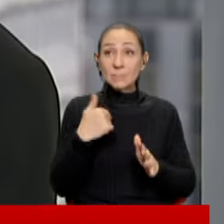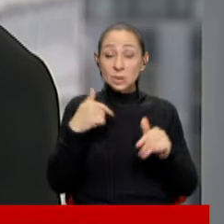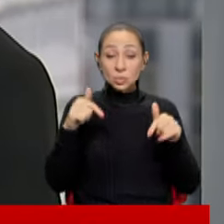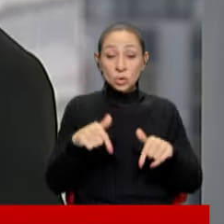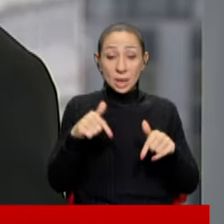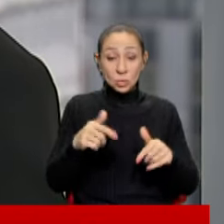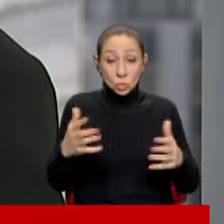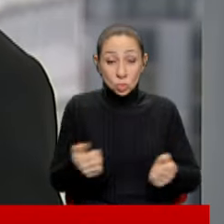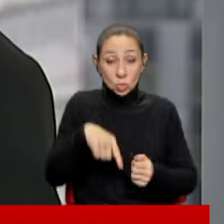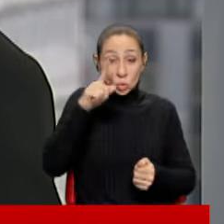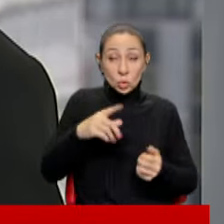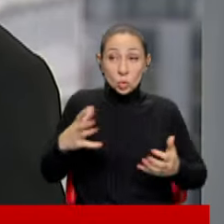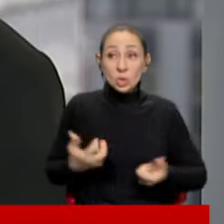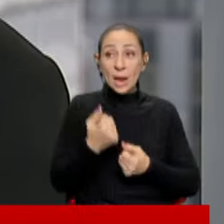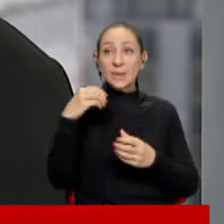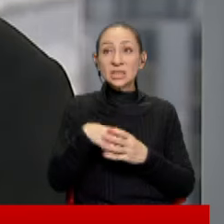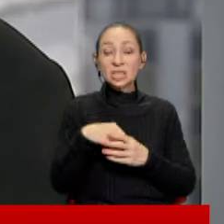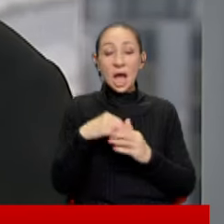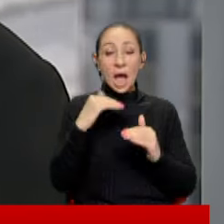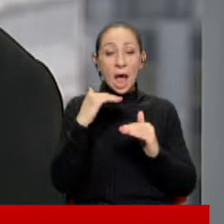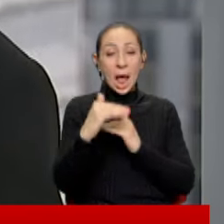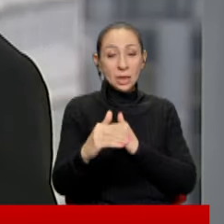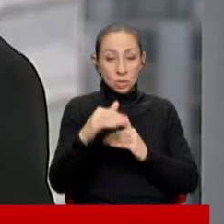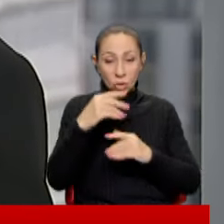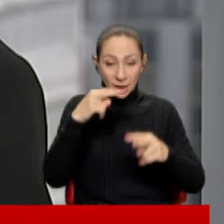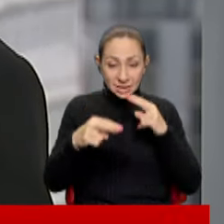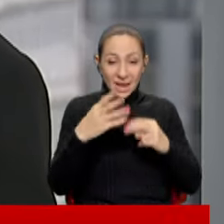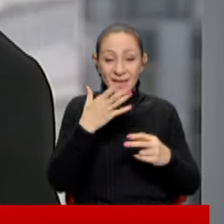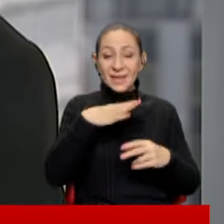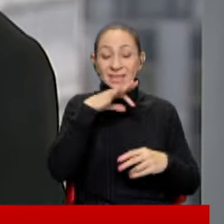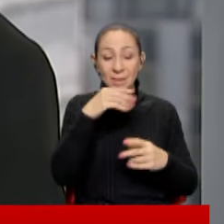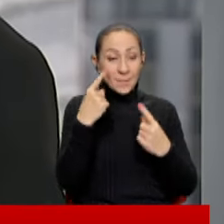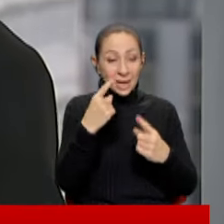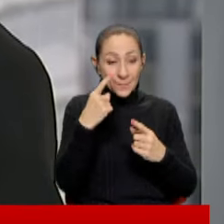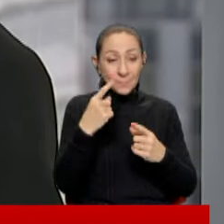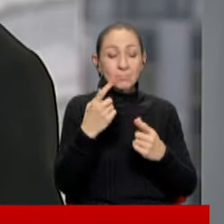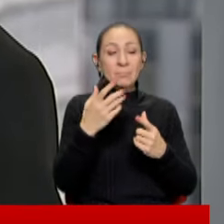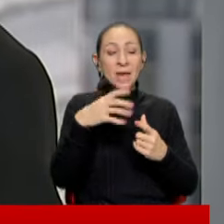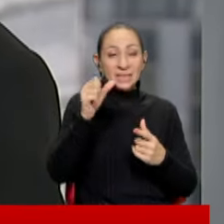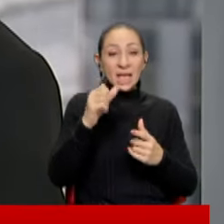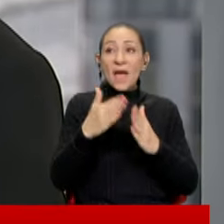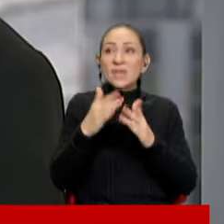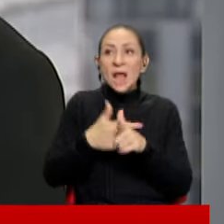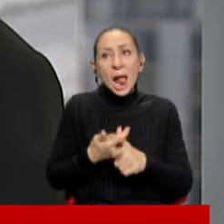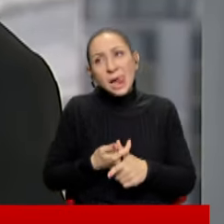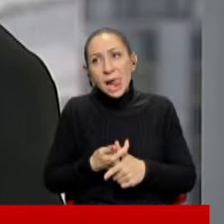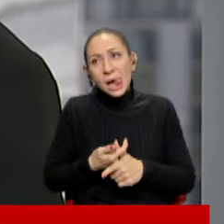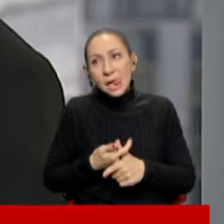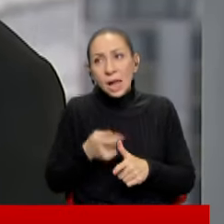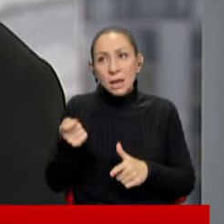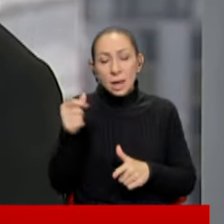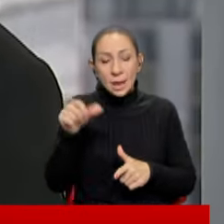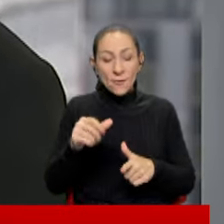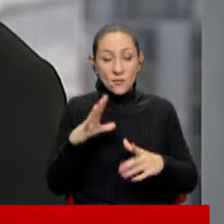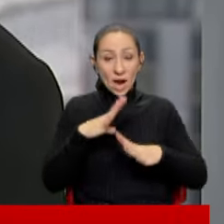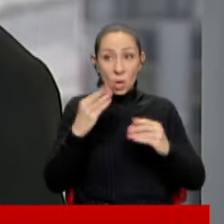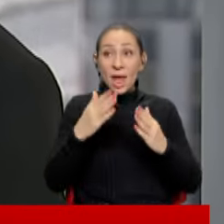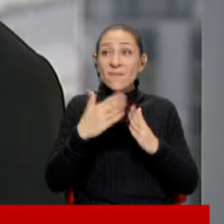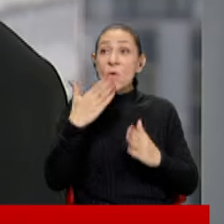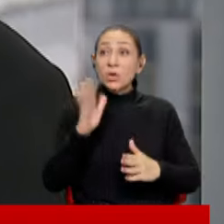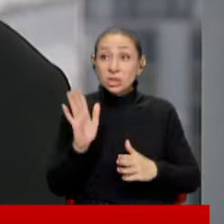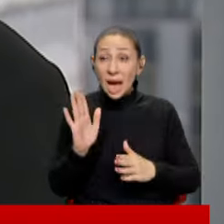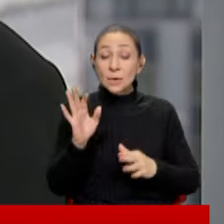anı kurtarmak, günü kurtarmak adına halk lokantası, yaşlı bakım merkezi yani ev kirasını ödeyemez noktaya gelmiş durumda artık emekliler. Mevcutta bir evi